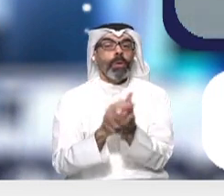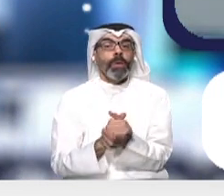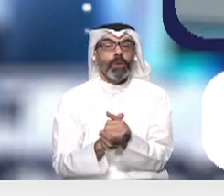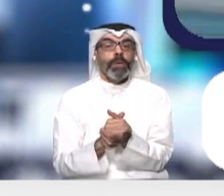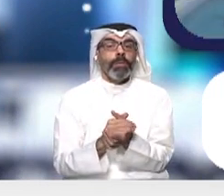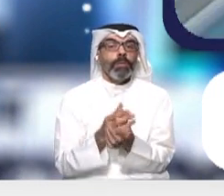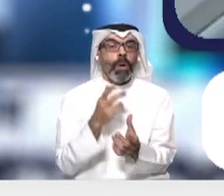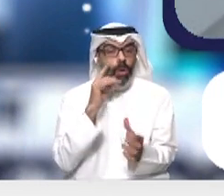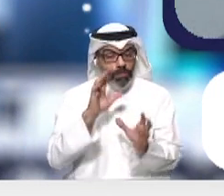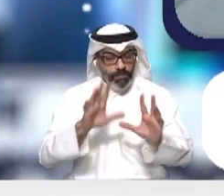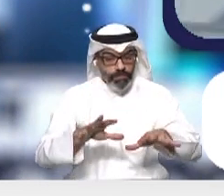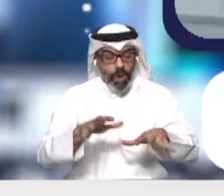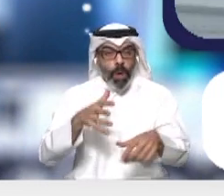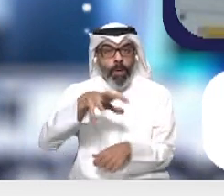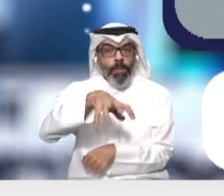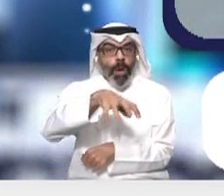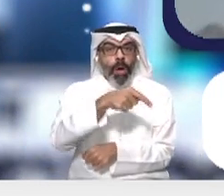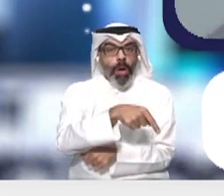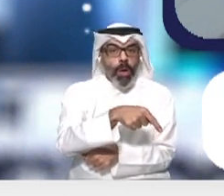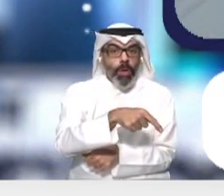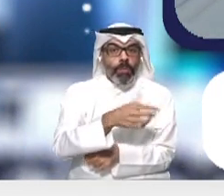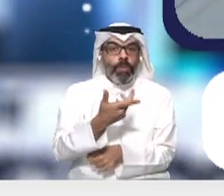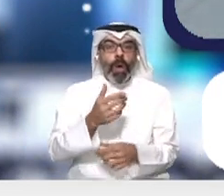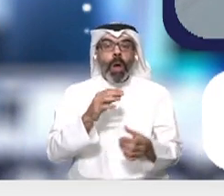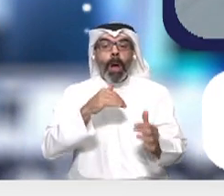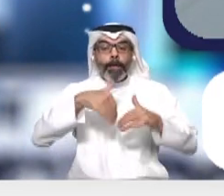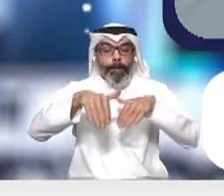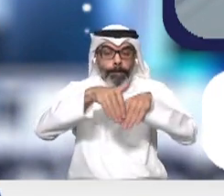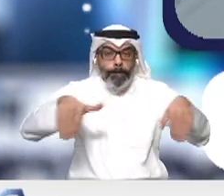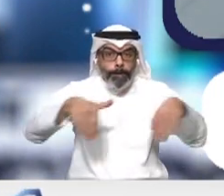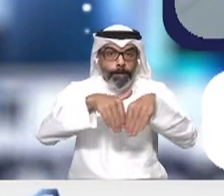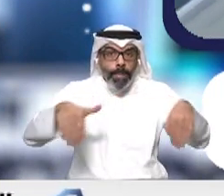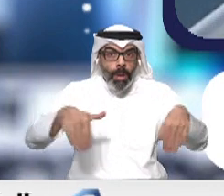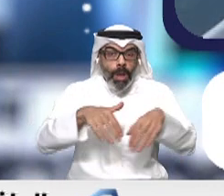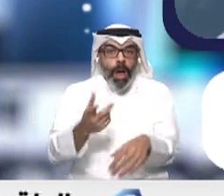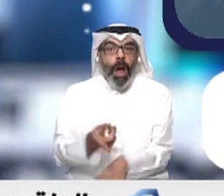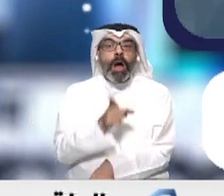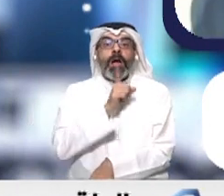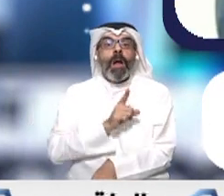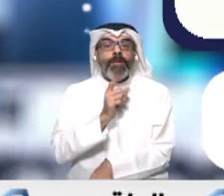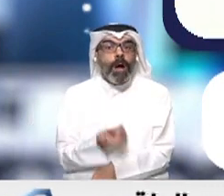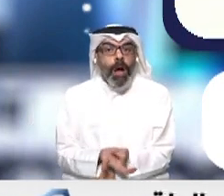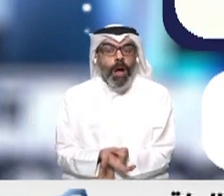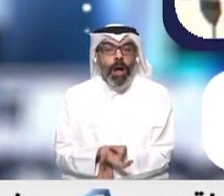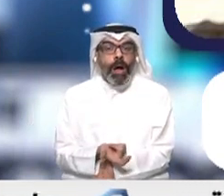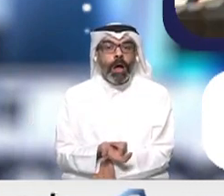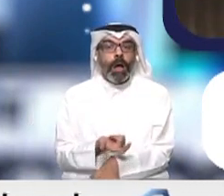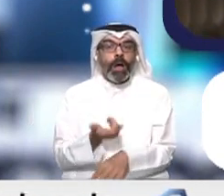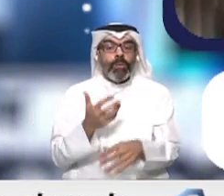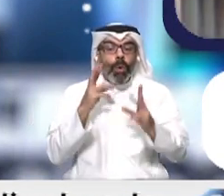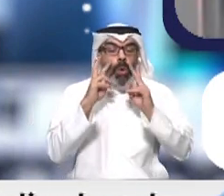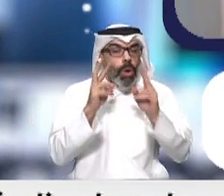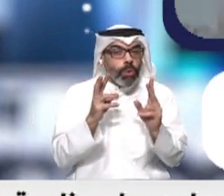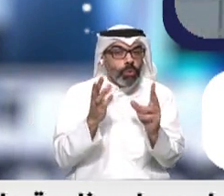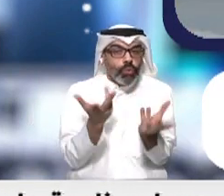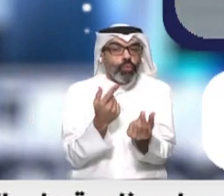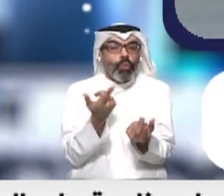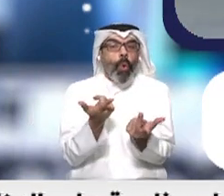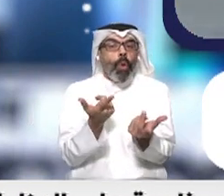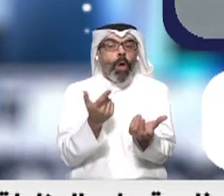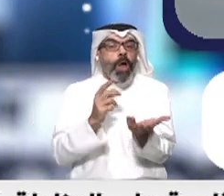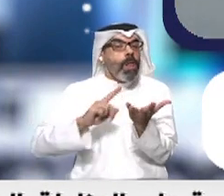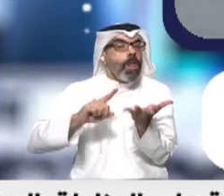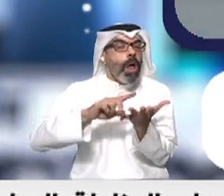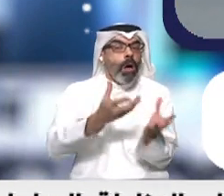بمراقبة الوضع في ممر فيلادلفيا وعلى معبر رفح، وخاصة وأنه حاولوا يعني